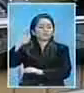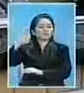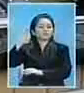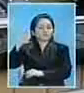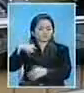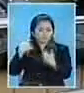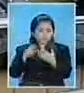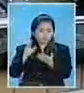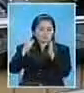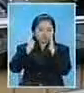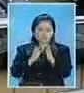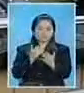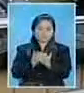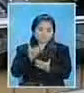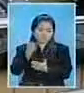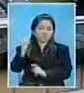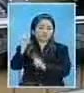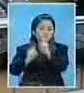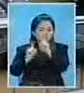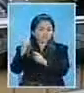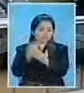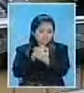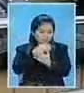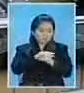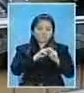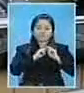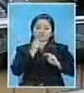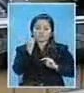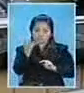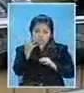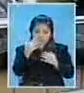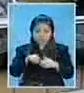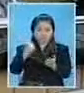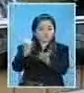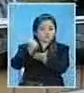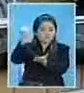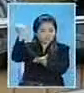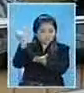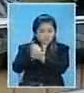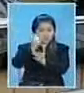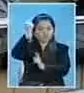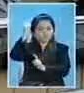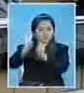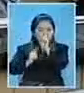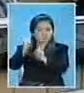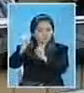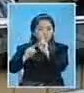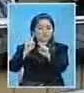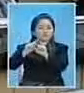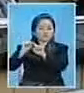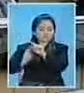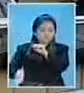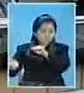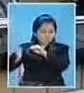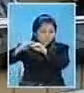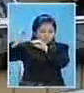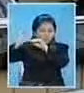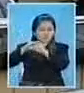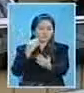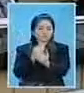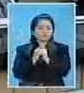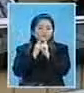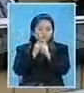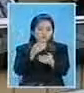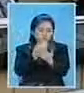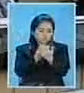หุ้นในผู้ประกอบการเหล่านั้นบริษัทที่จดทะเบียนในตลาดหลักทรัพย์มีอัตราการขยายตัวในส่วนของกำไรม